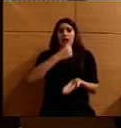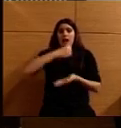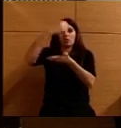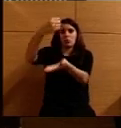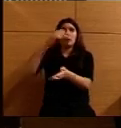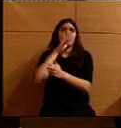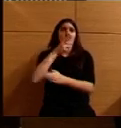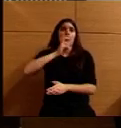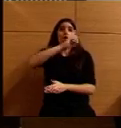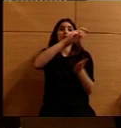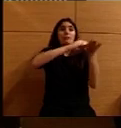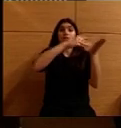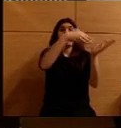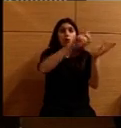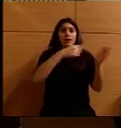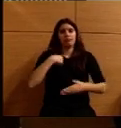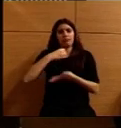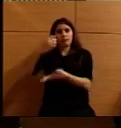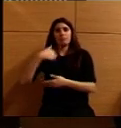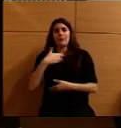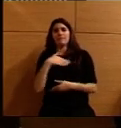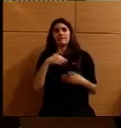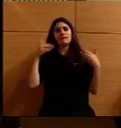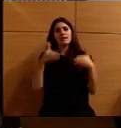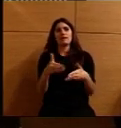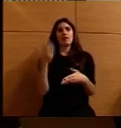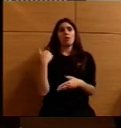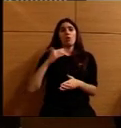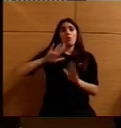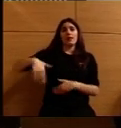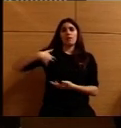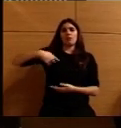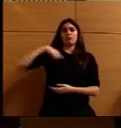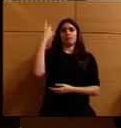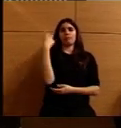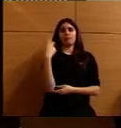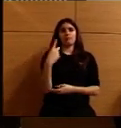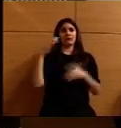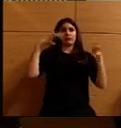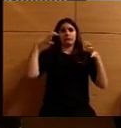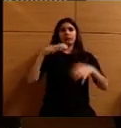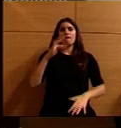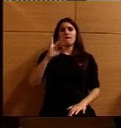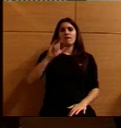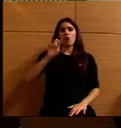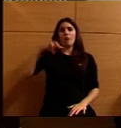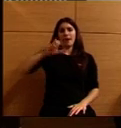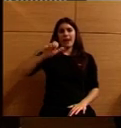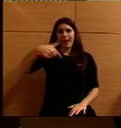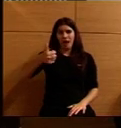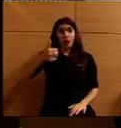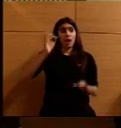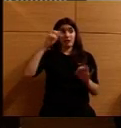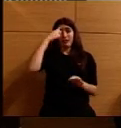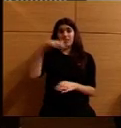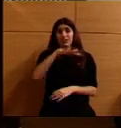altres administracions no hagin arribat, però vull centrar-me en l'última gran borrasca que va ser la de Filomena, que va afectar a gran part del